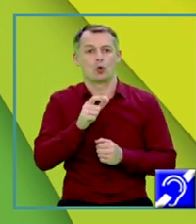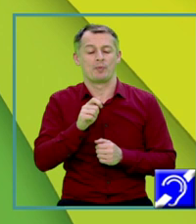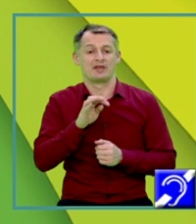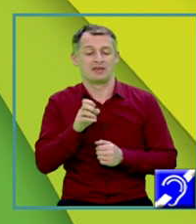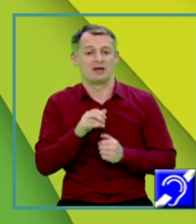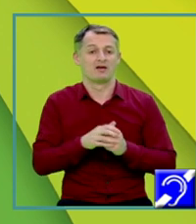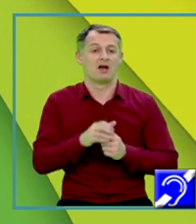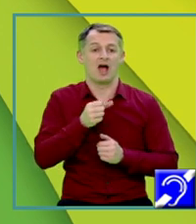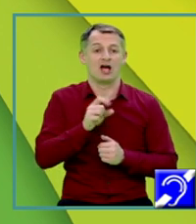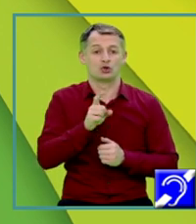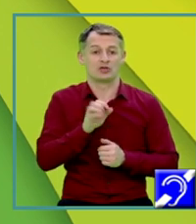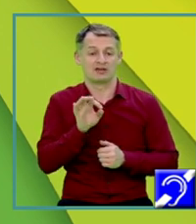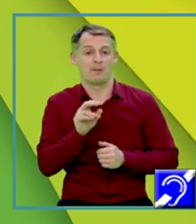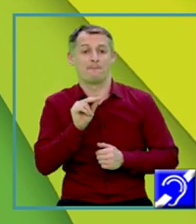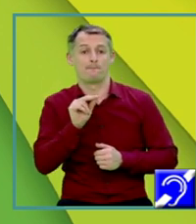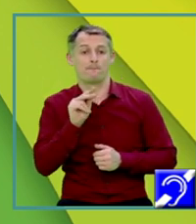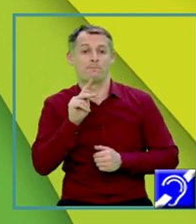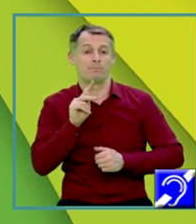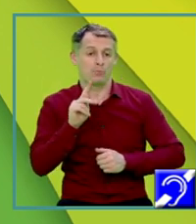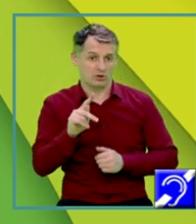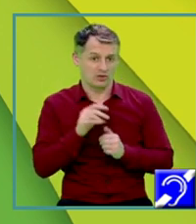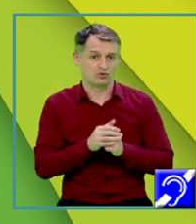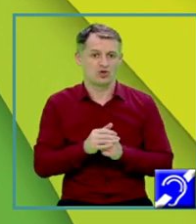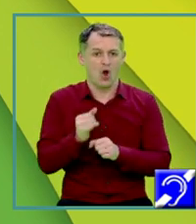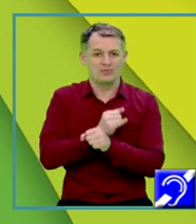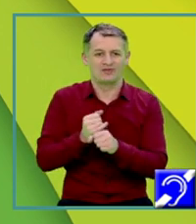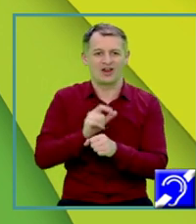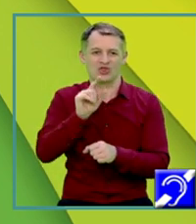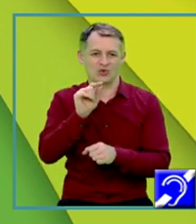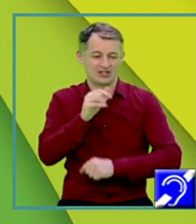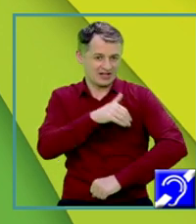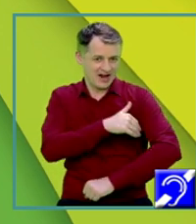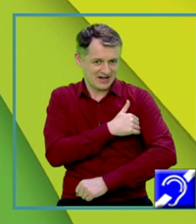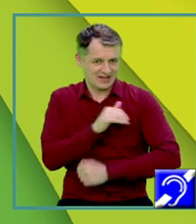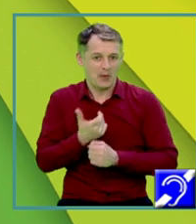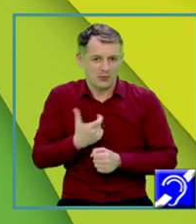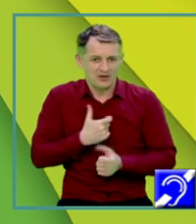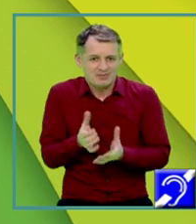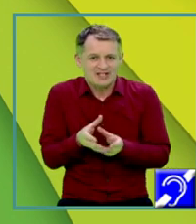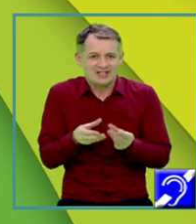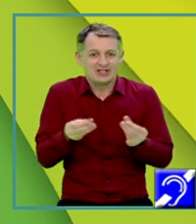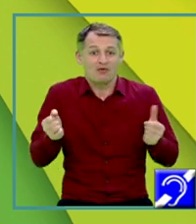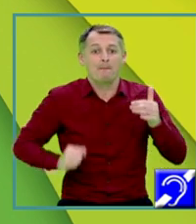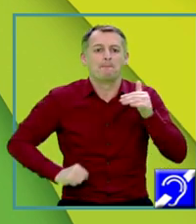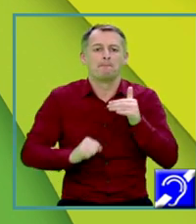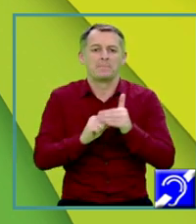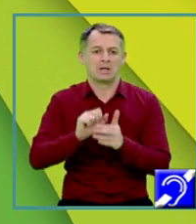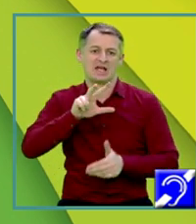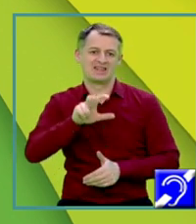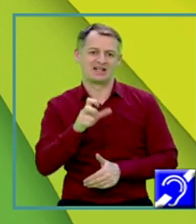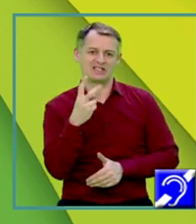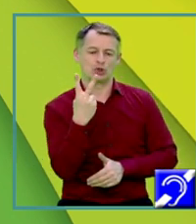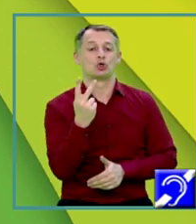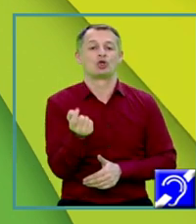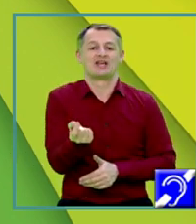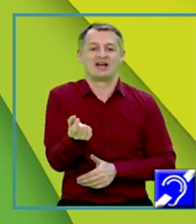de potasiu. Observăm că la 20 de grade Celsius putem să dizolvăm maximum 32 de grame